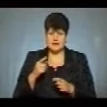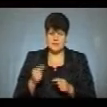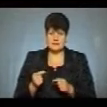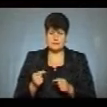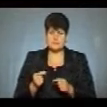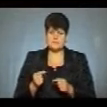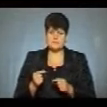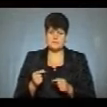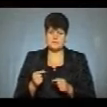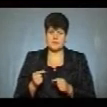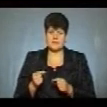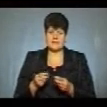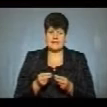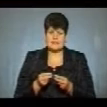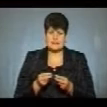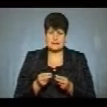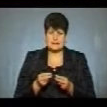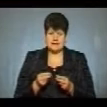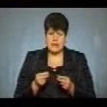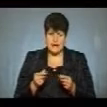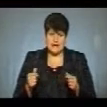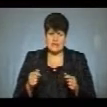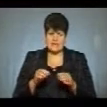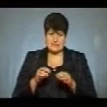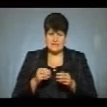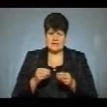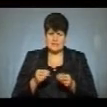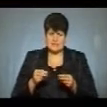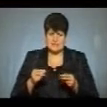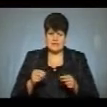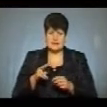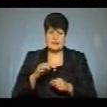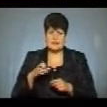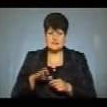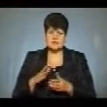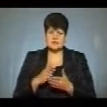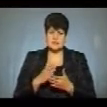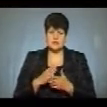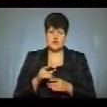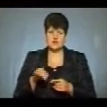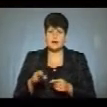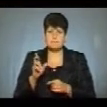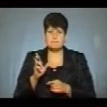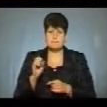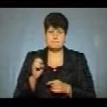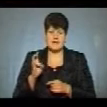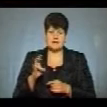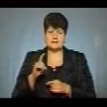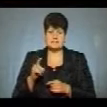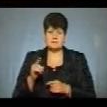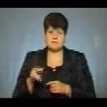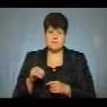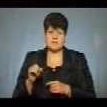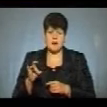зокрема при тлінні листя в безкисневому середовищі, утворюється канцерогенна речовина, яка має назву бенспірен. Ця